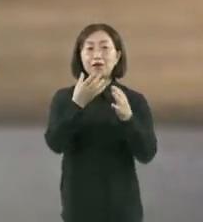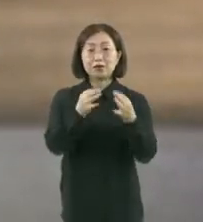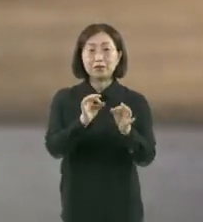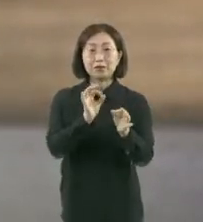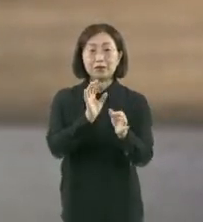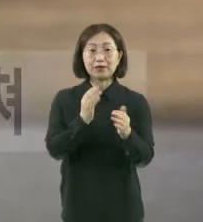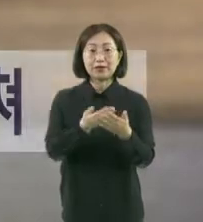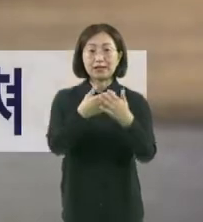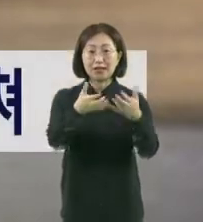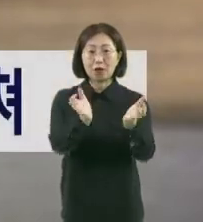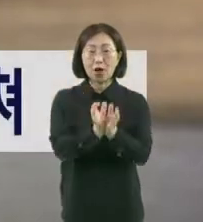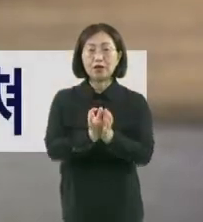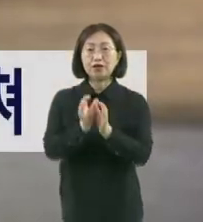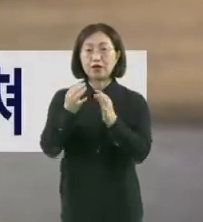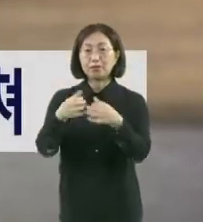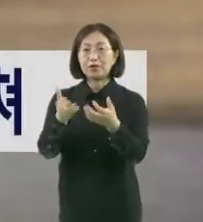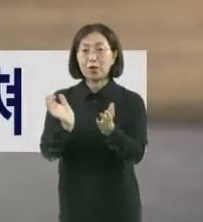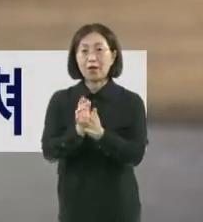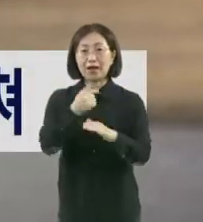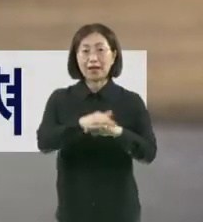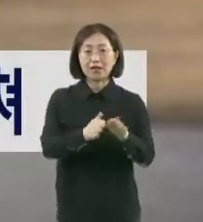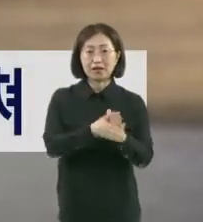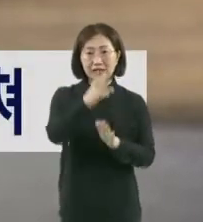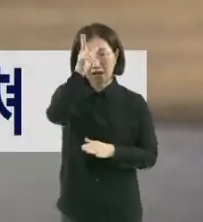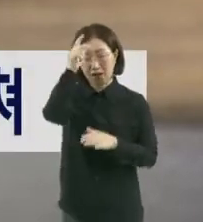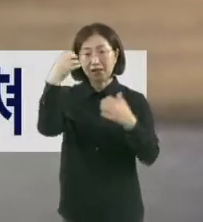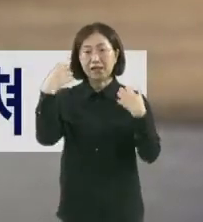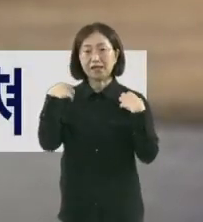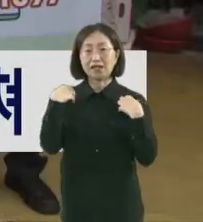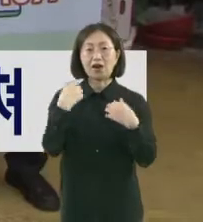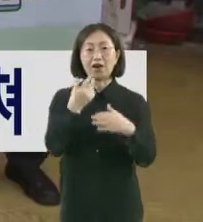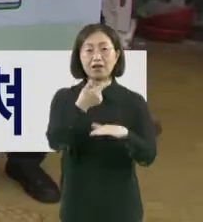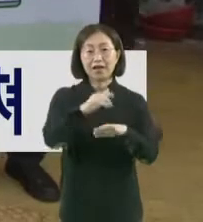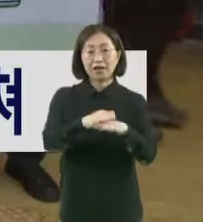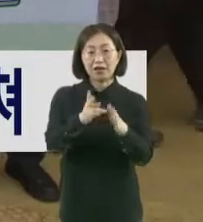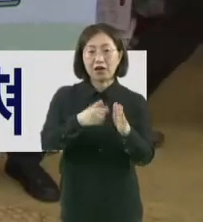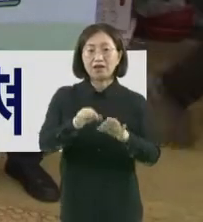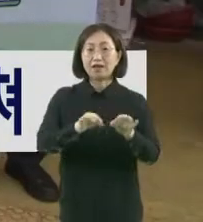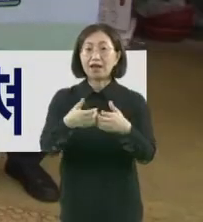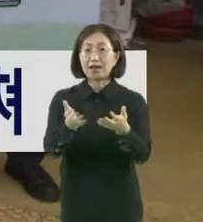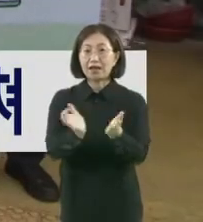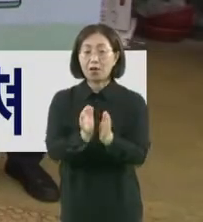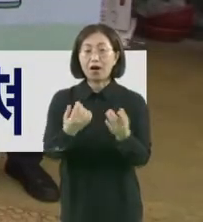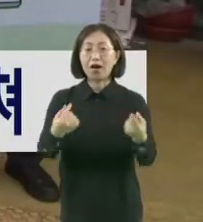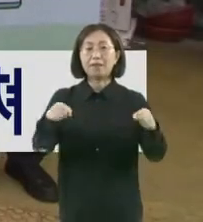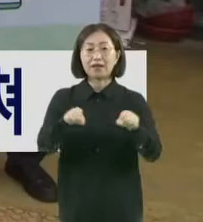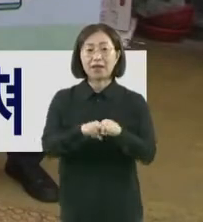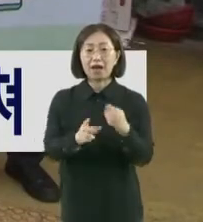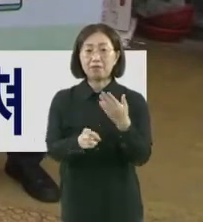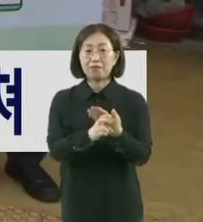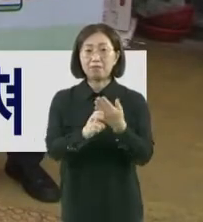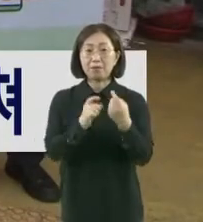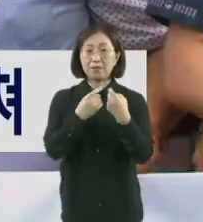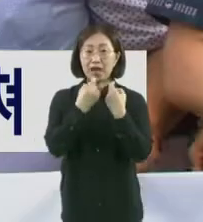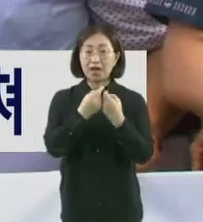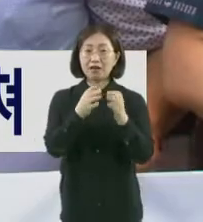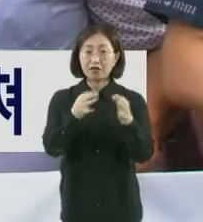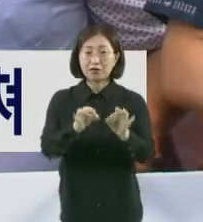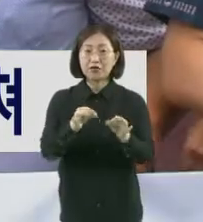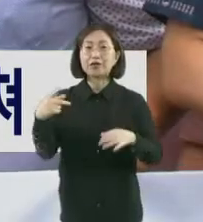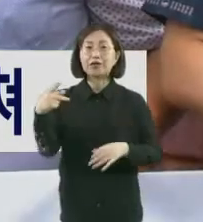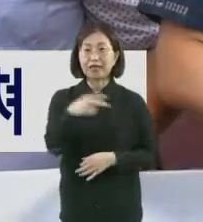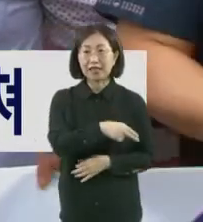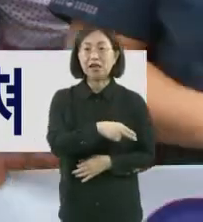서민금융진흥원은 금융감독원과 대전시, 대전경찰청, 대전역전시장 상인회와 함께 불법 사금융 근절과 안전한